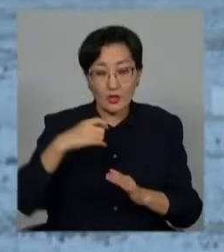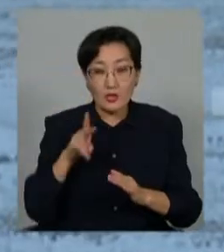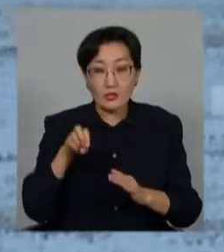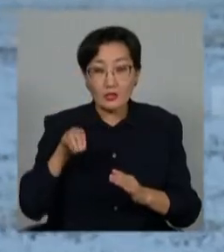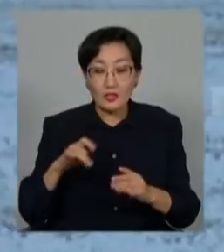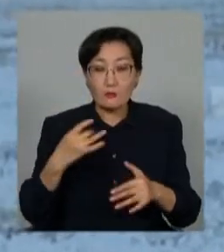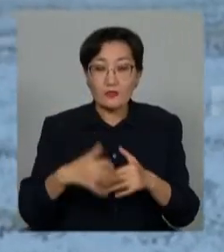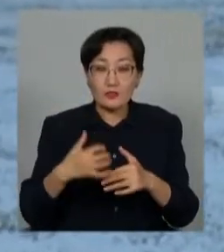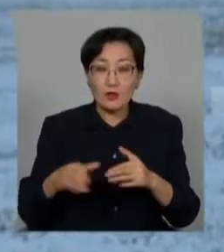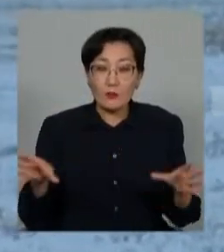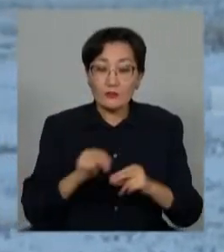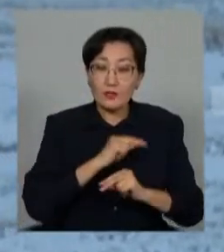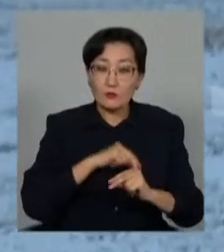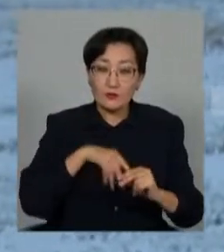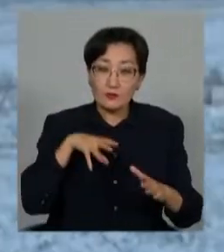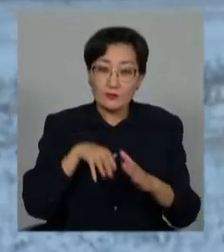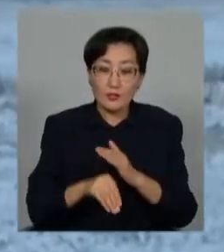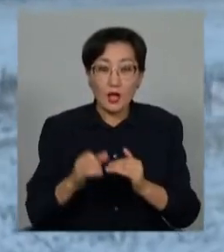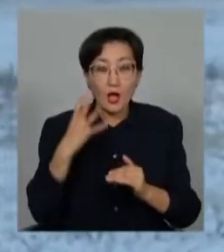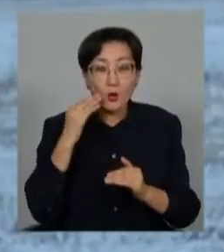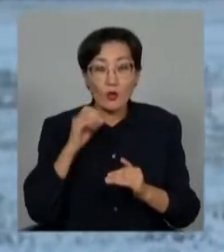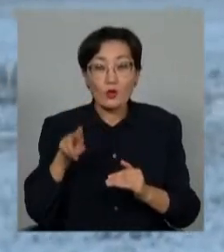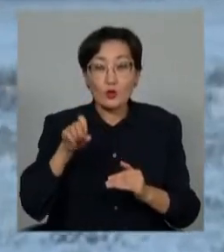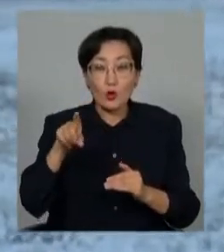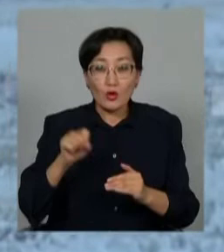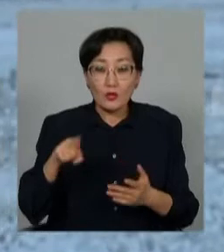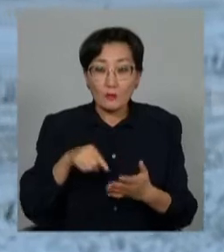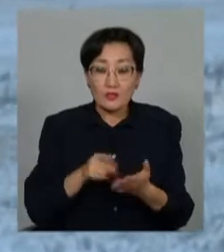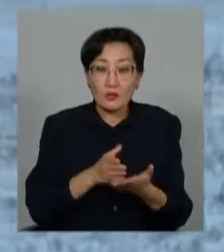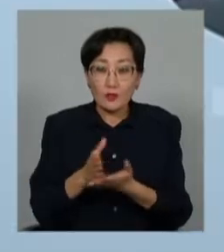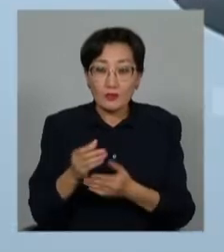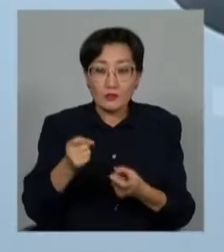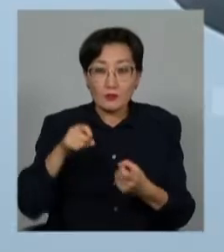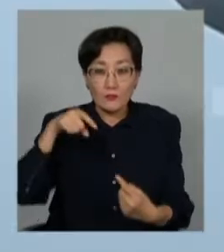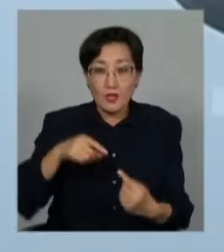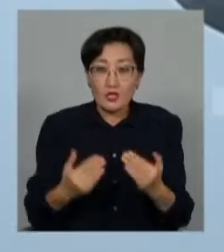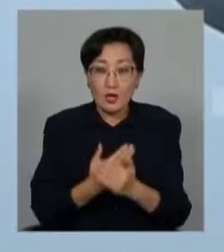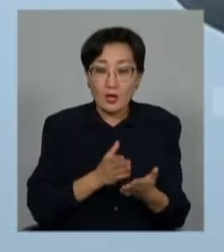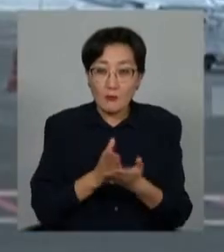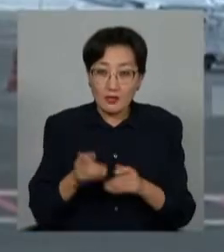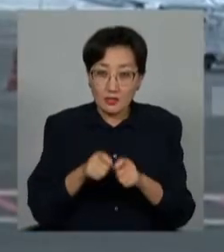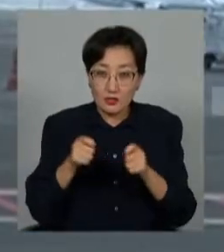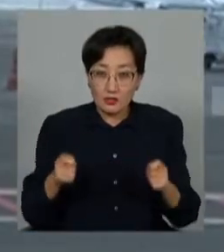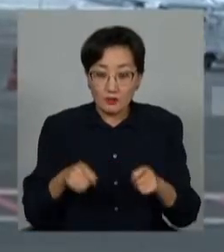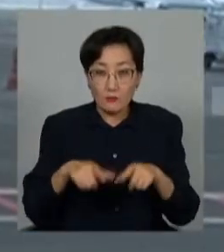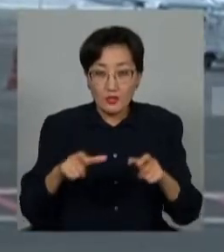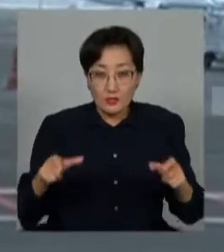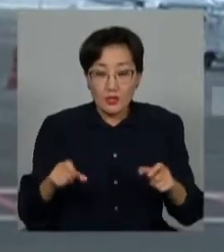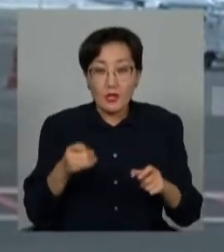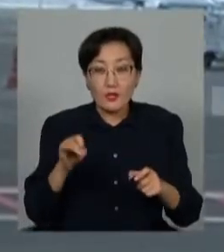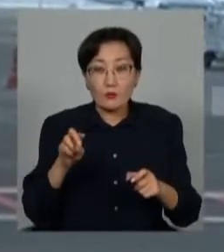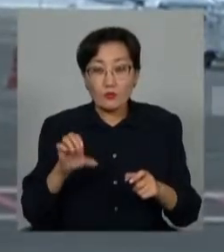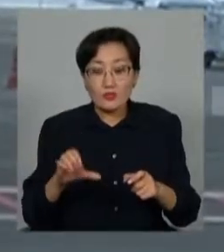Катар арасындағы серіктестік аясында Алматы Доха қалалар бағыты бойынша жаңа рейс ашылды. Енді азаматтар